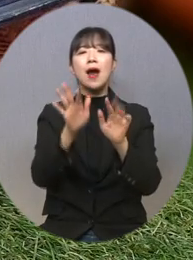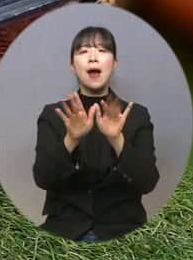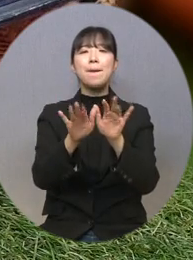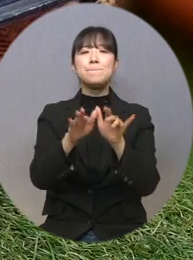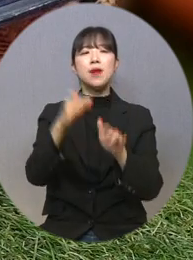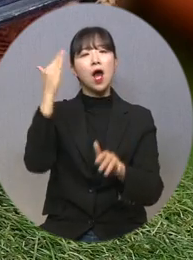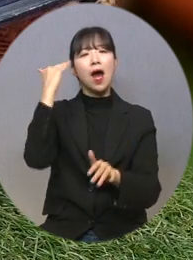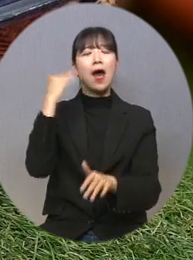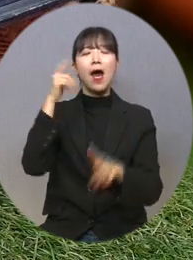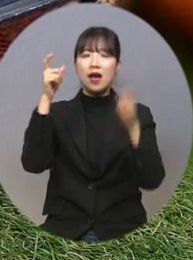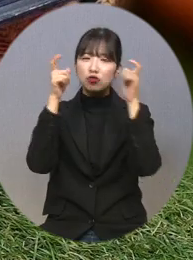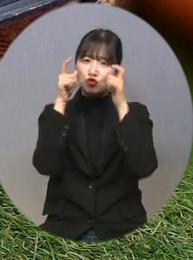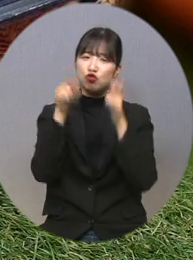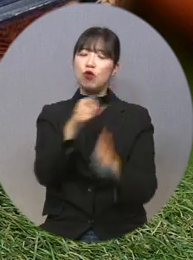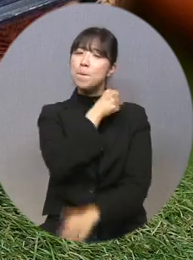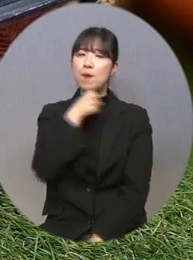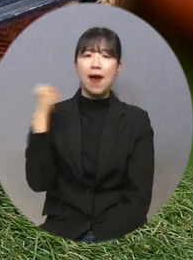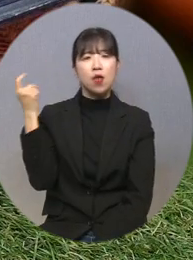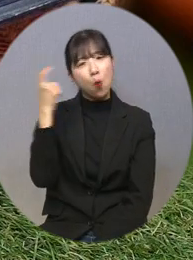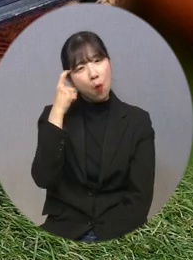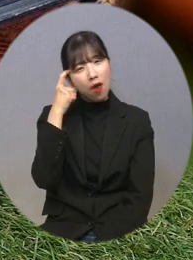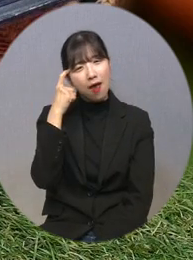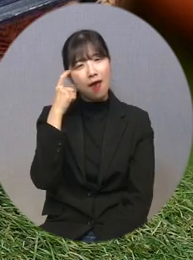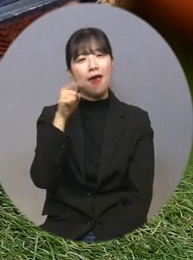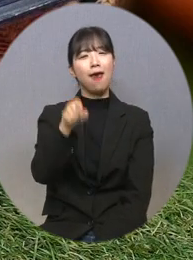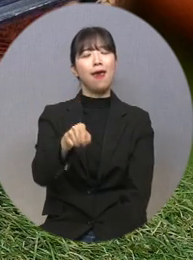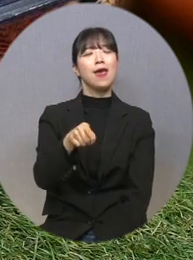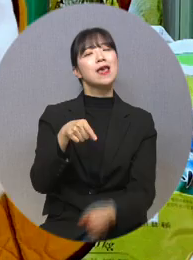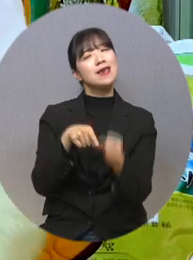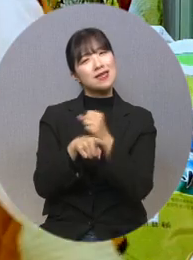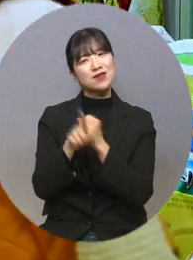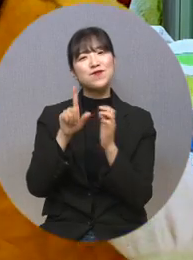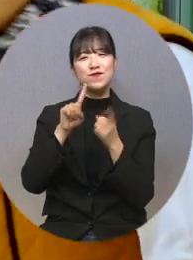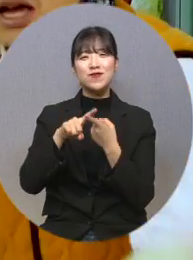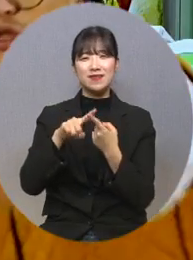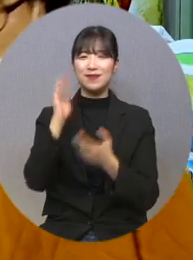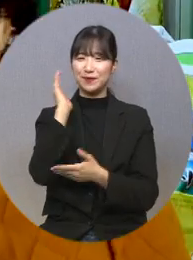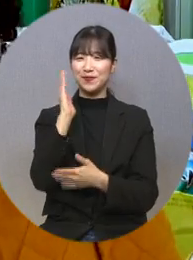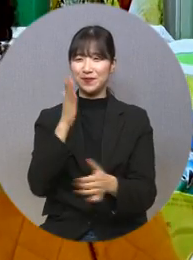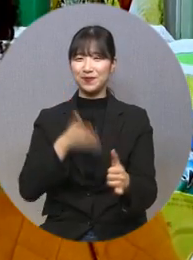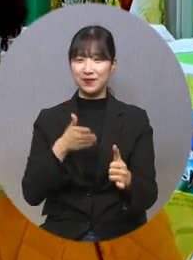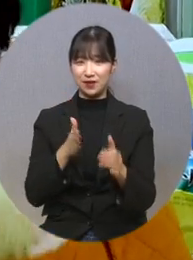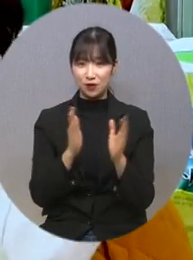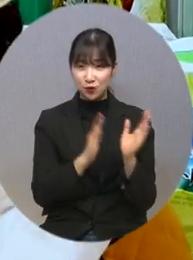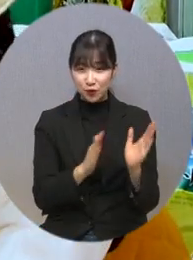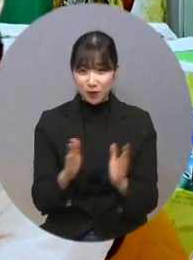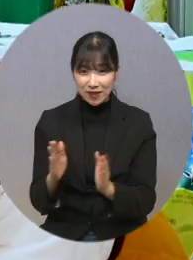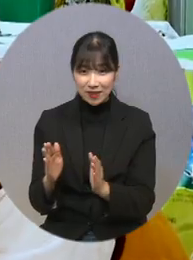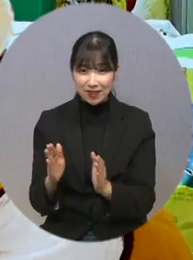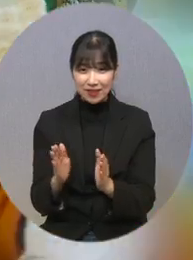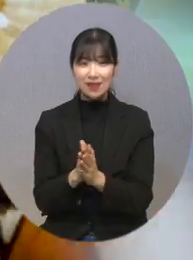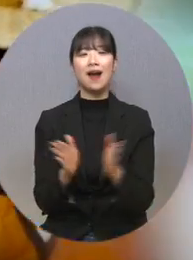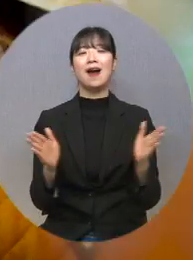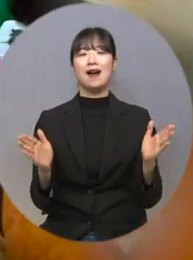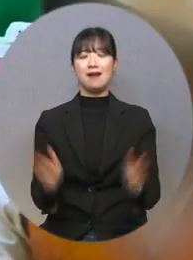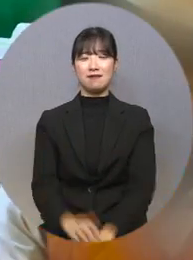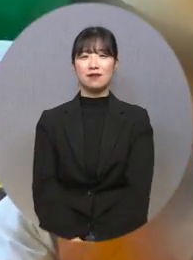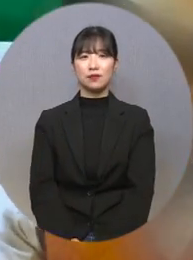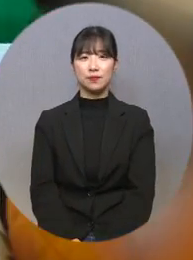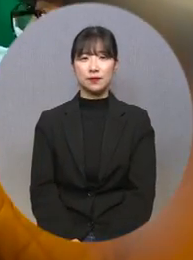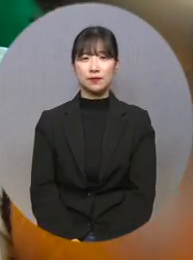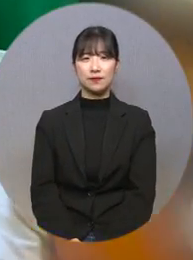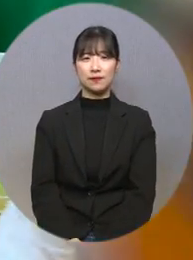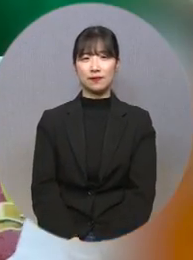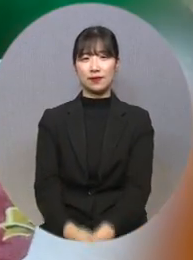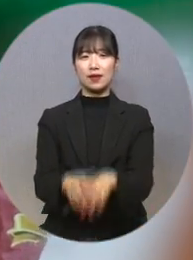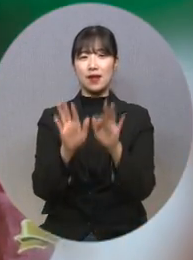한우 왜 맛있는지 왜 손 잡고 가는지 예. 홍보 부탁드리겠습니다. 아, 준비하시고요. 예. 준비 출발. 이